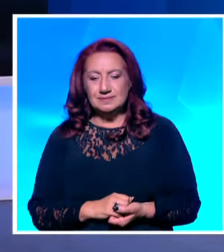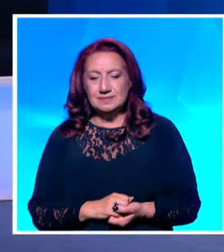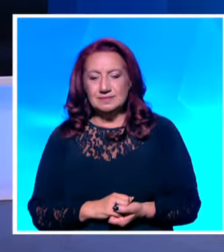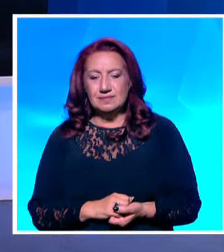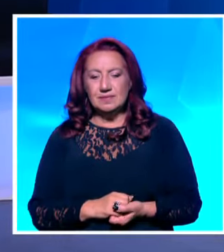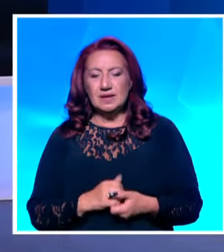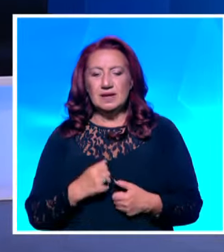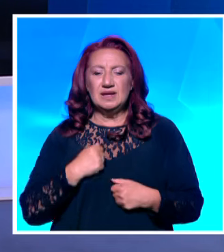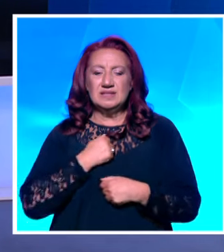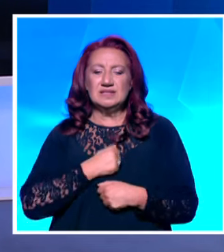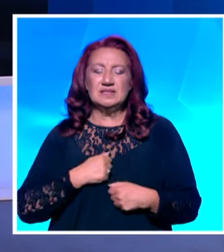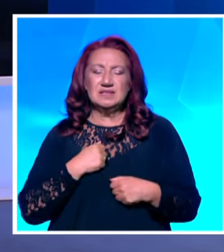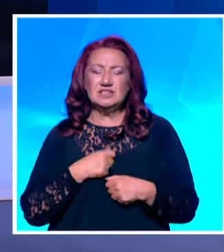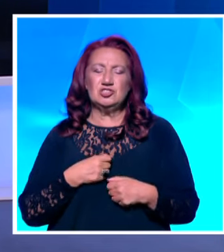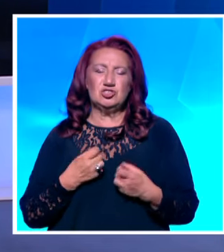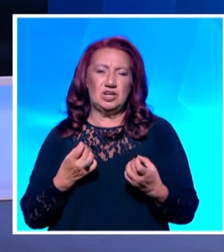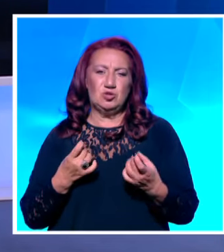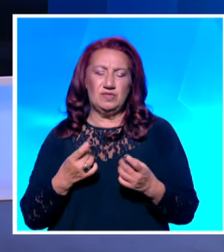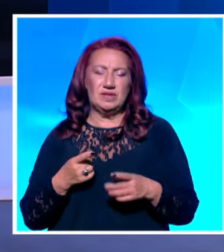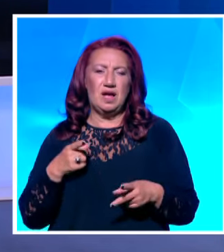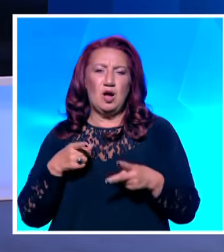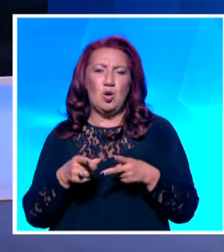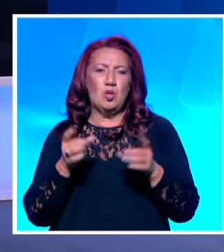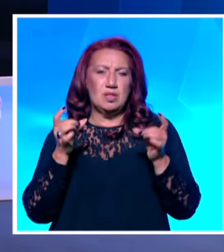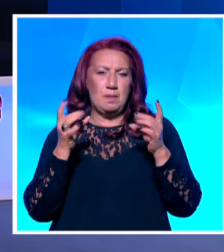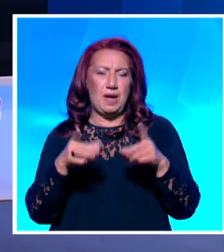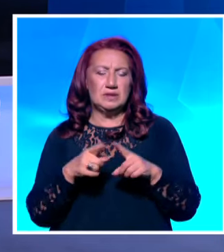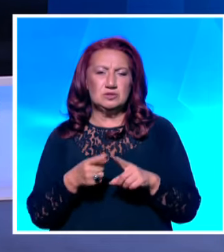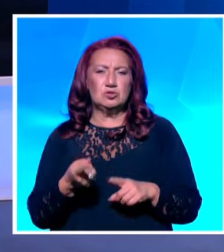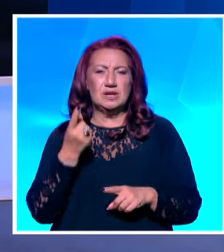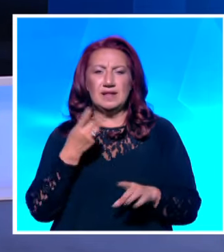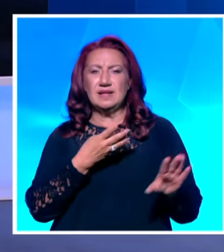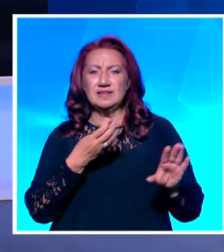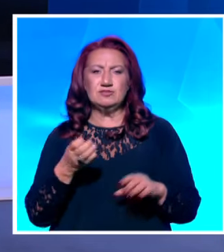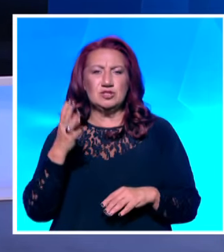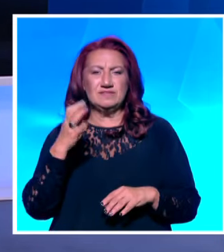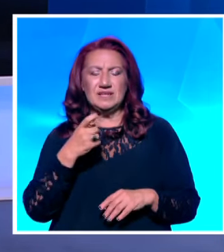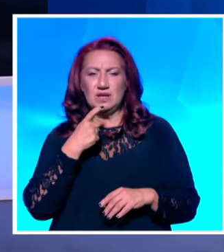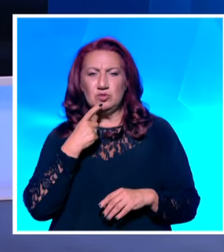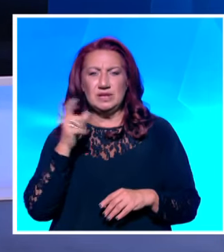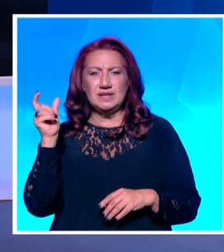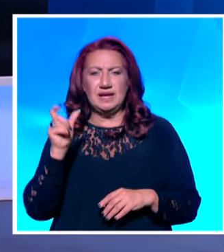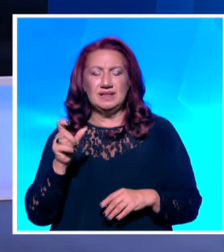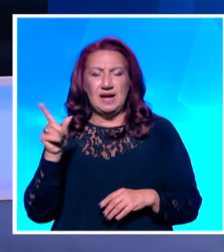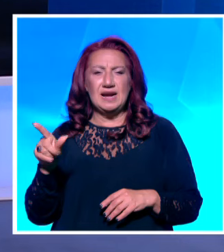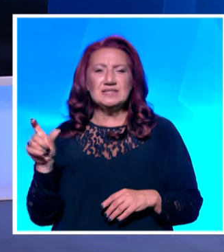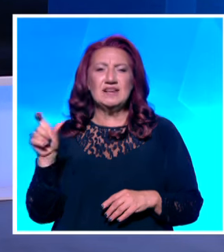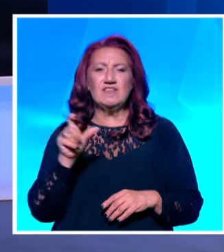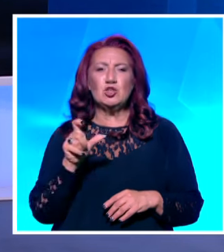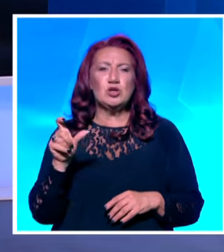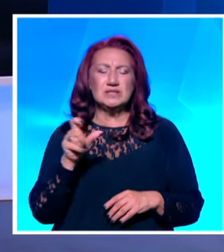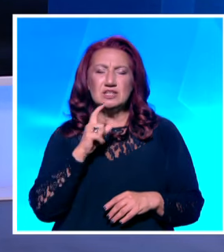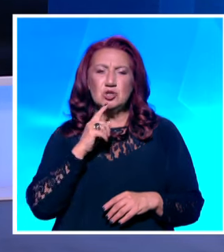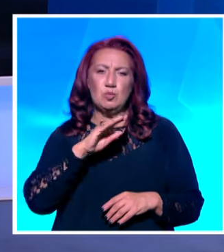Тъжна вест, голмайсторът на световното първенство през 1990 година в Италия, Салваторе Скилачи, е починал тази